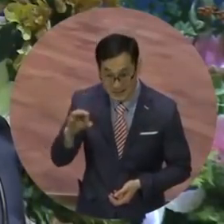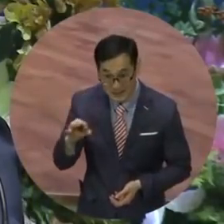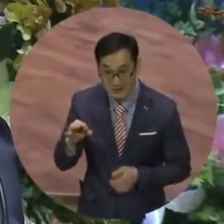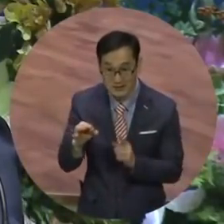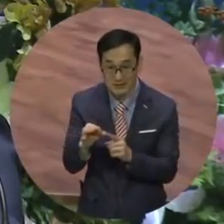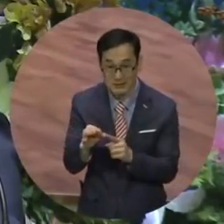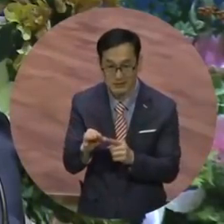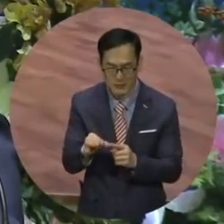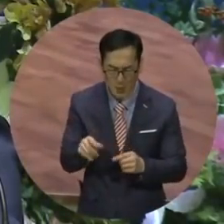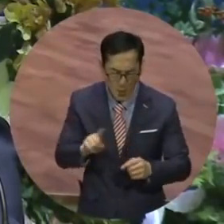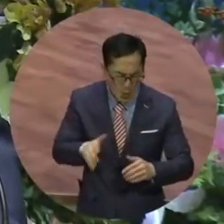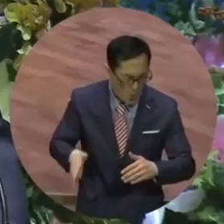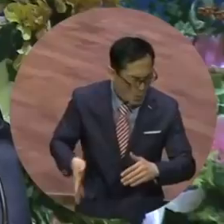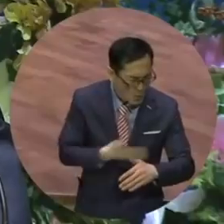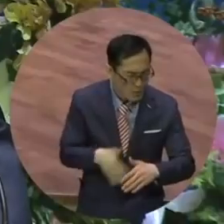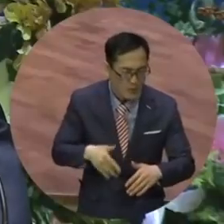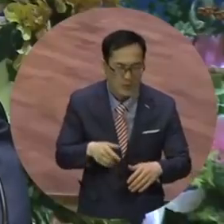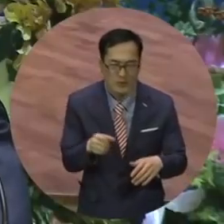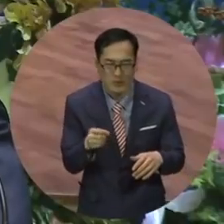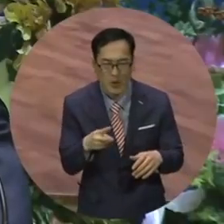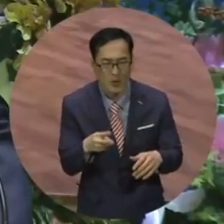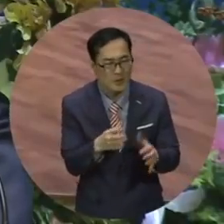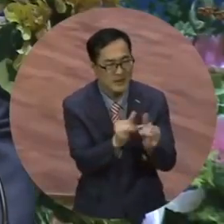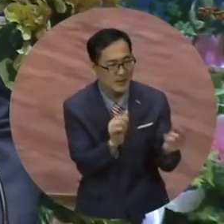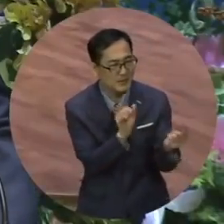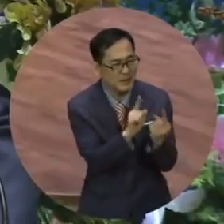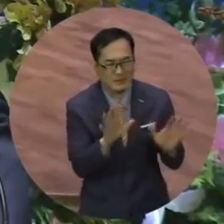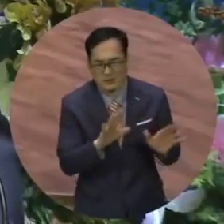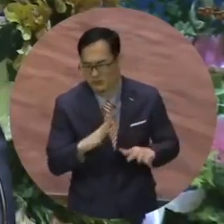대인공포증, 불면증,